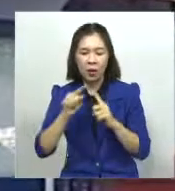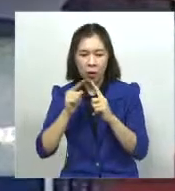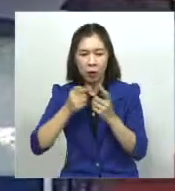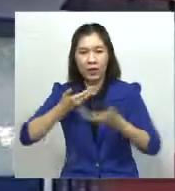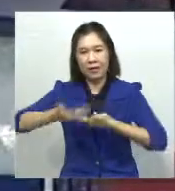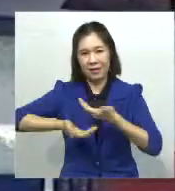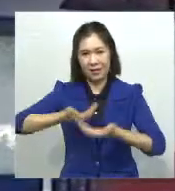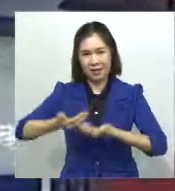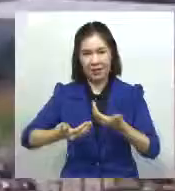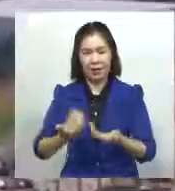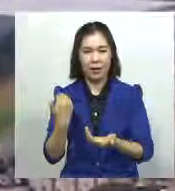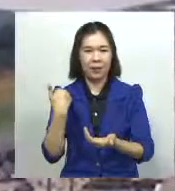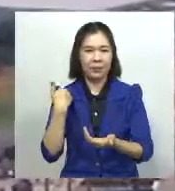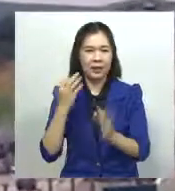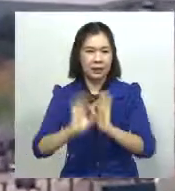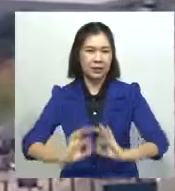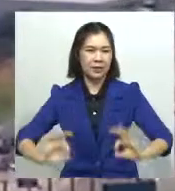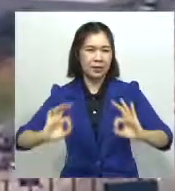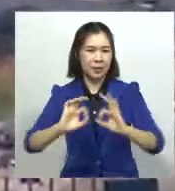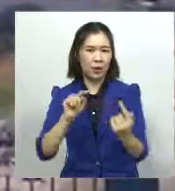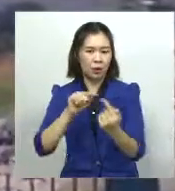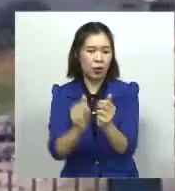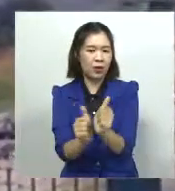ในกรอบต่างๆที่มีความสำคัญต่